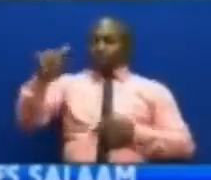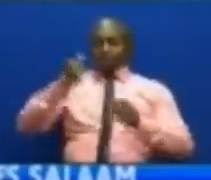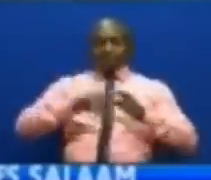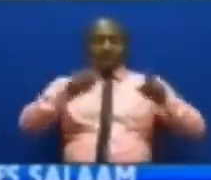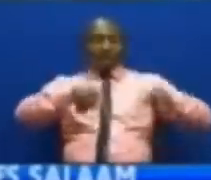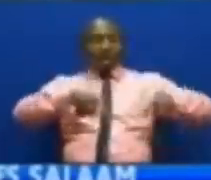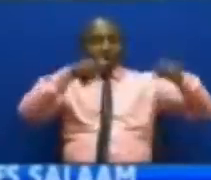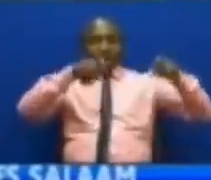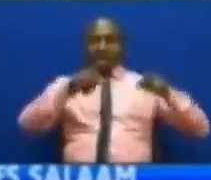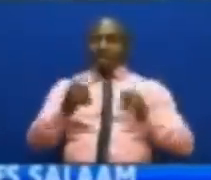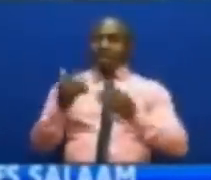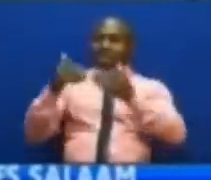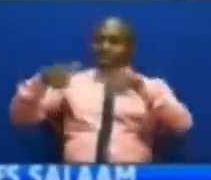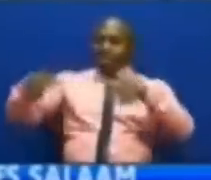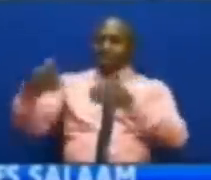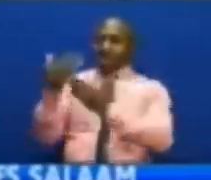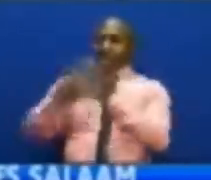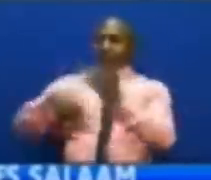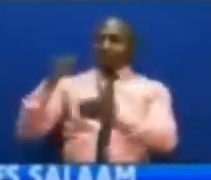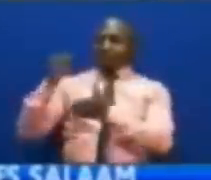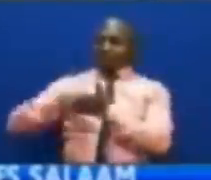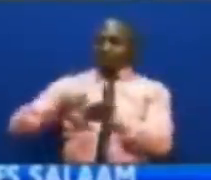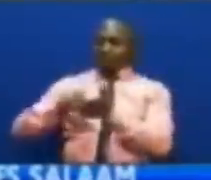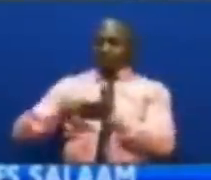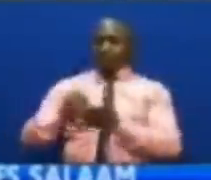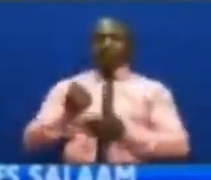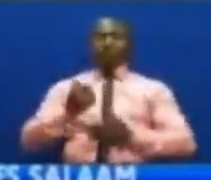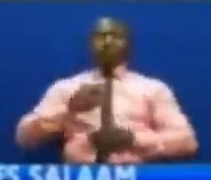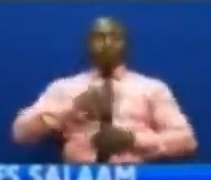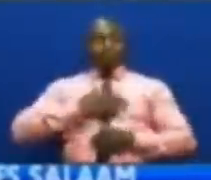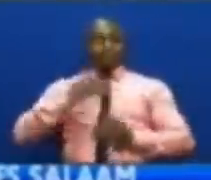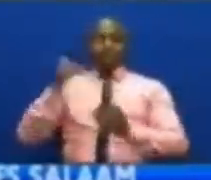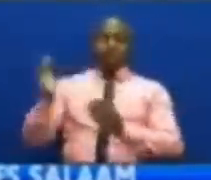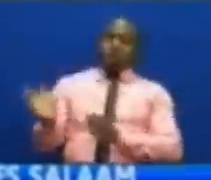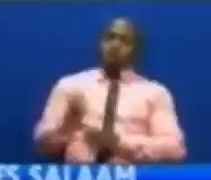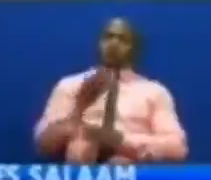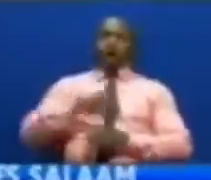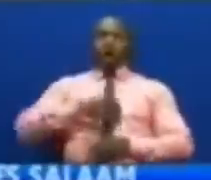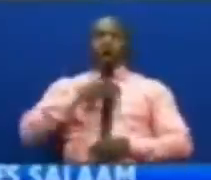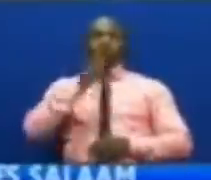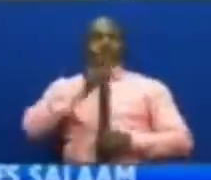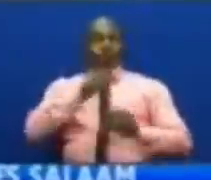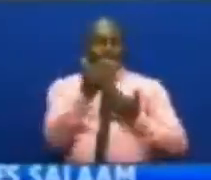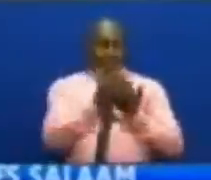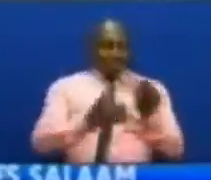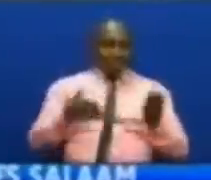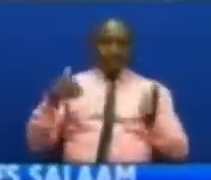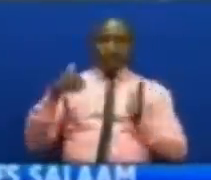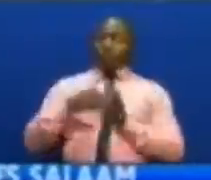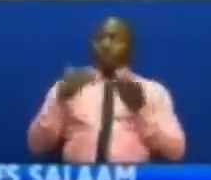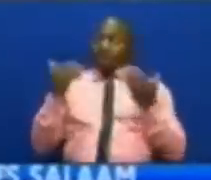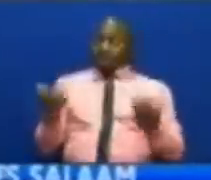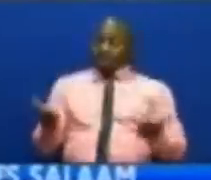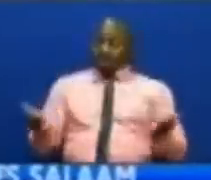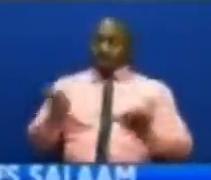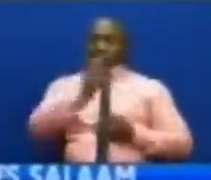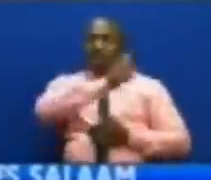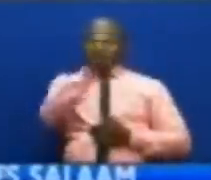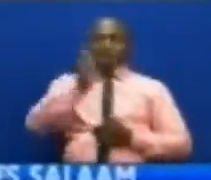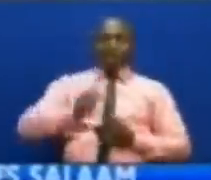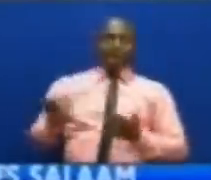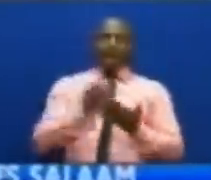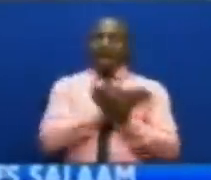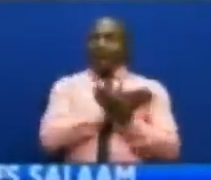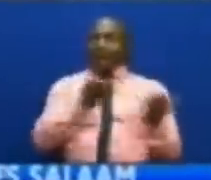mipaka ya nchi kavu. Tunapenda kuwatoa wasiwasi wananchi kuwa hadi sasa Tanzania haina